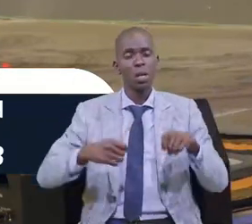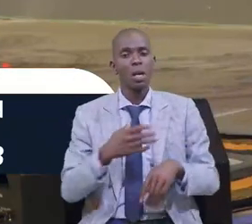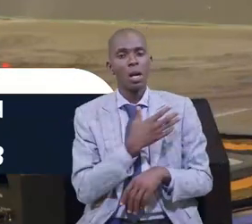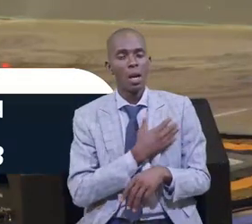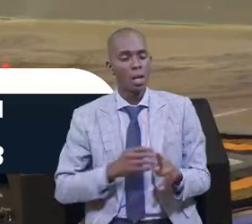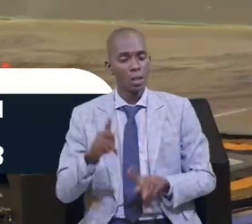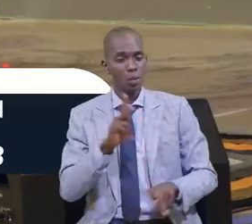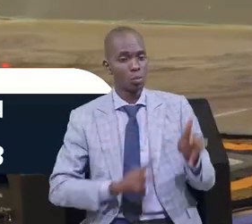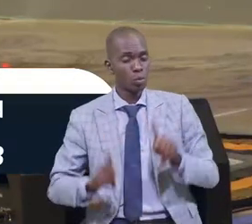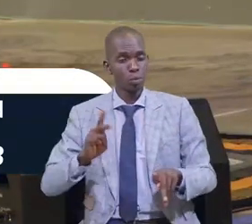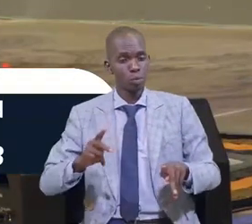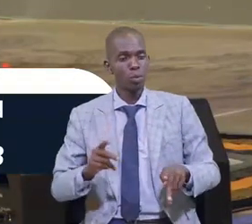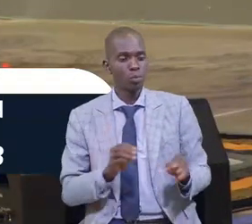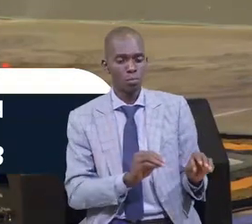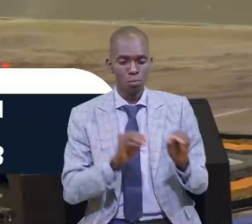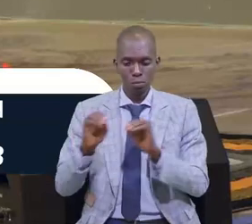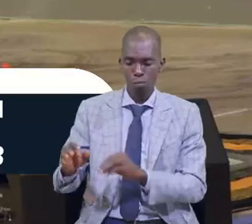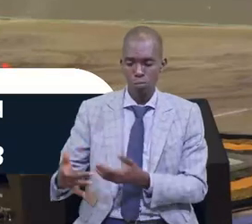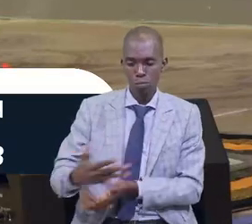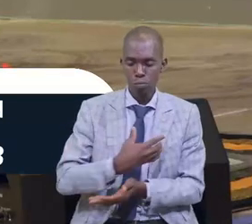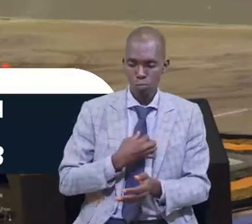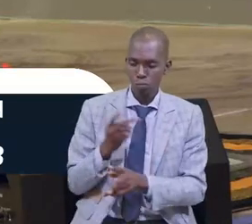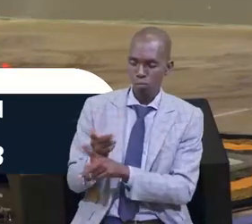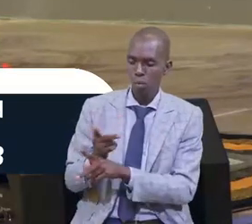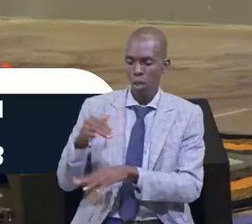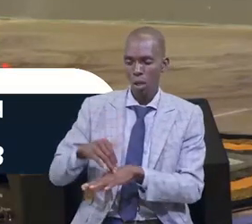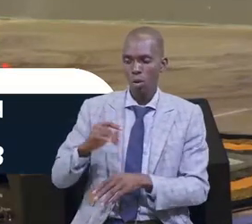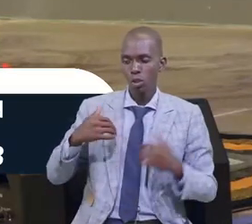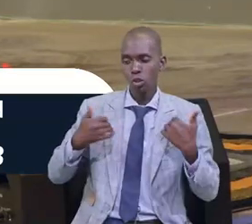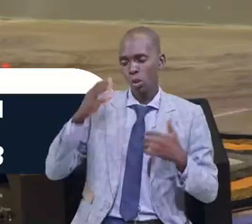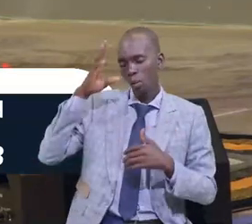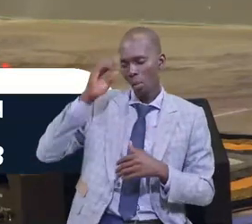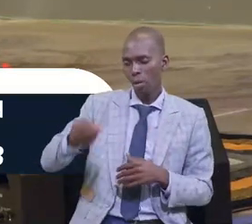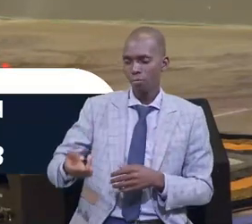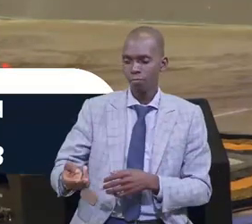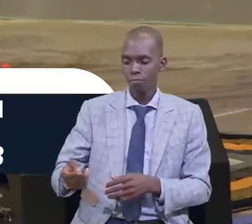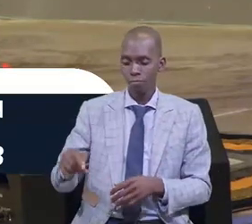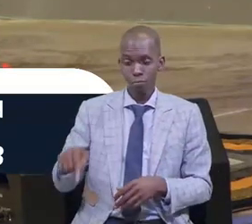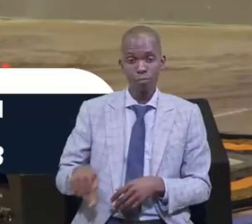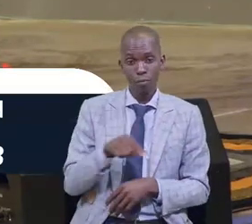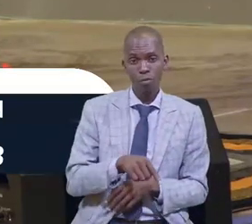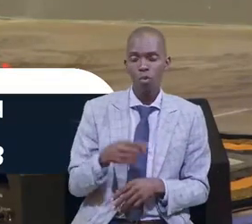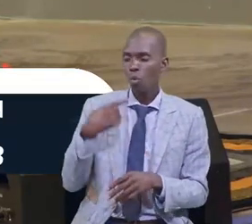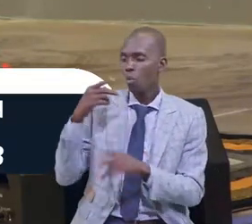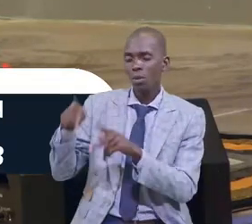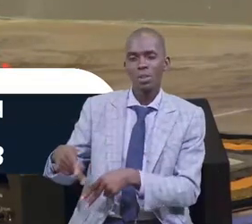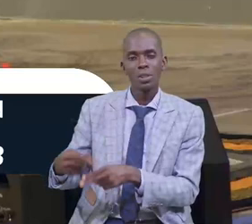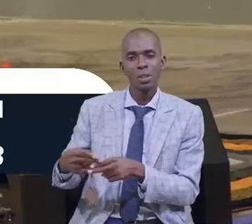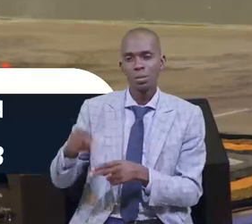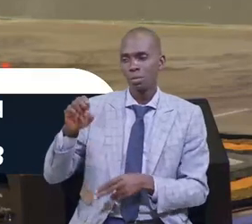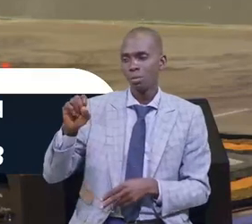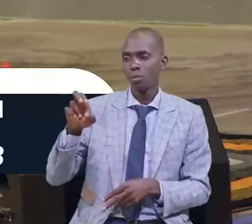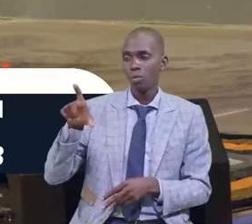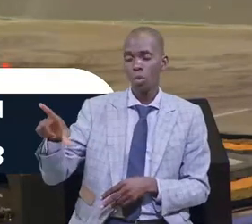témoins déposèrent leurs vêtements aux pieds d'un jeune homme nommé Saul.